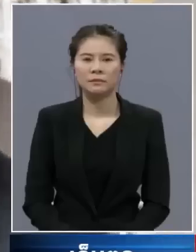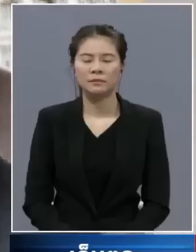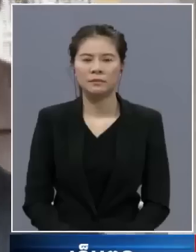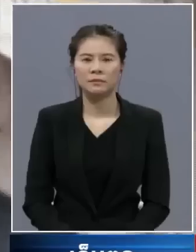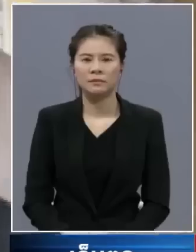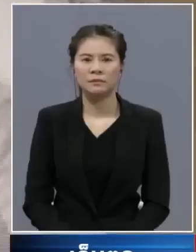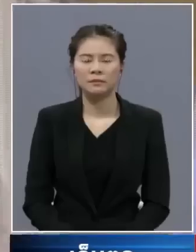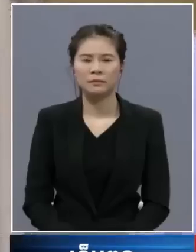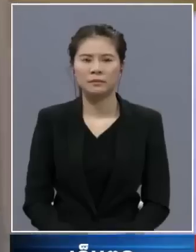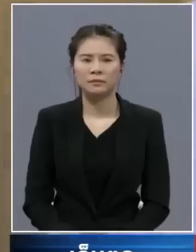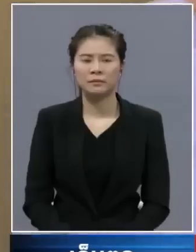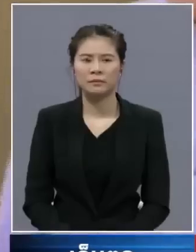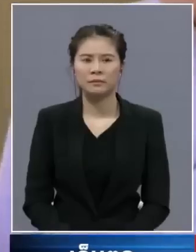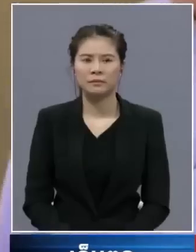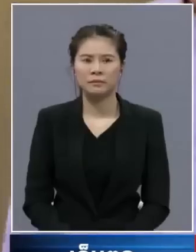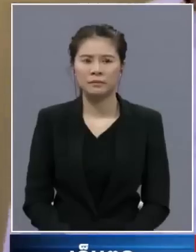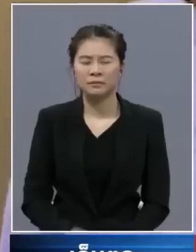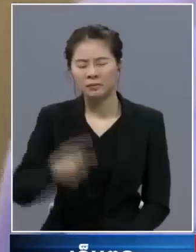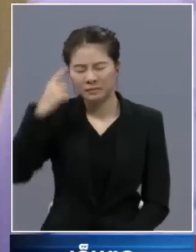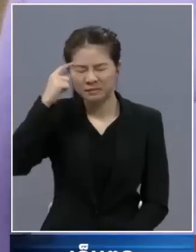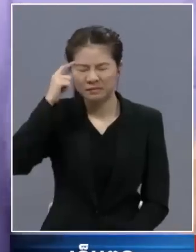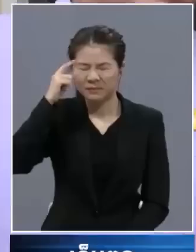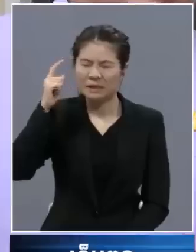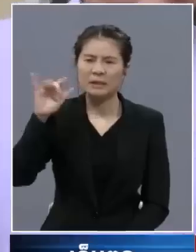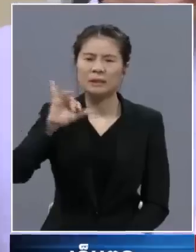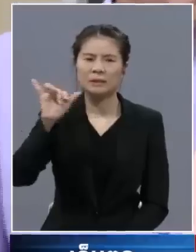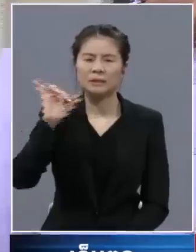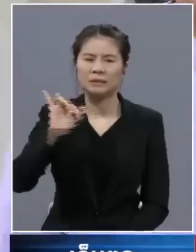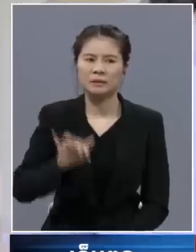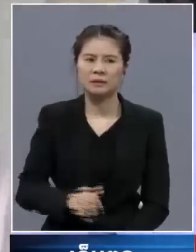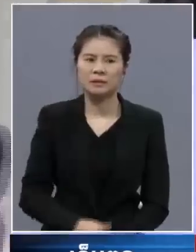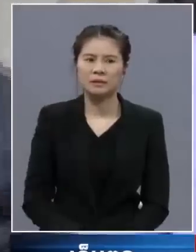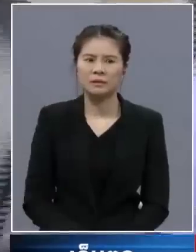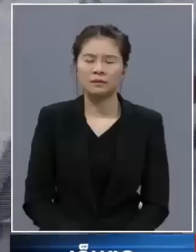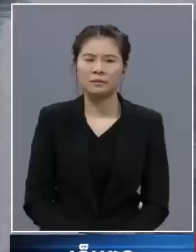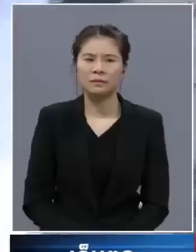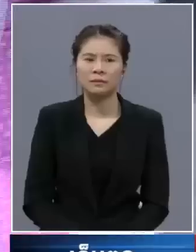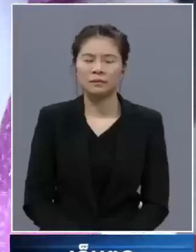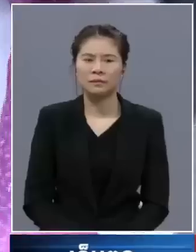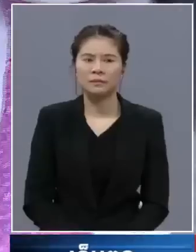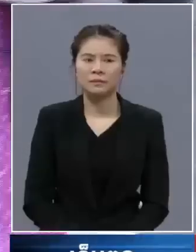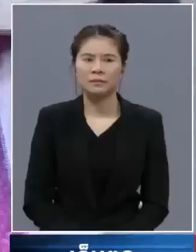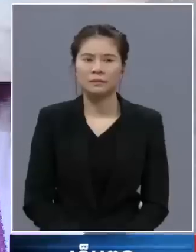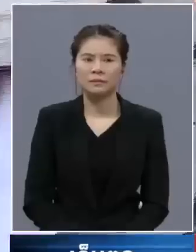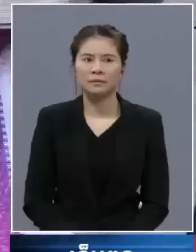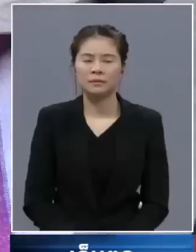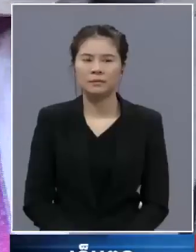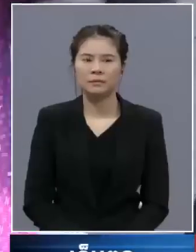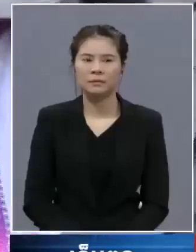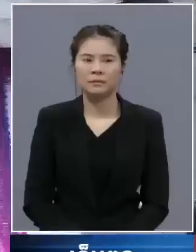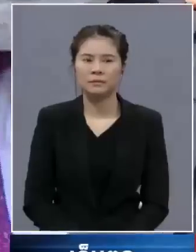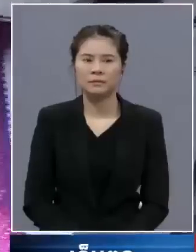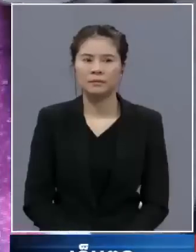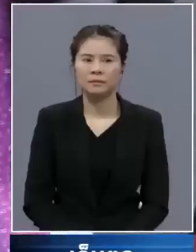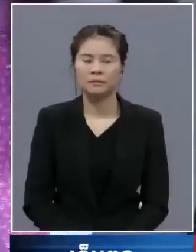ยที่ไหนผมยังไม่ได้คิดเลยนะ แล้วคนอื่นจะถอยนะครับ ท่านจะไม่ลาออกใช่ไหมคะ โอ้โถเ